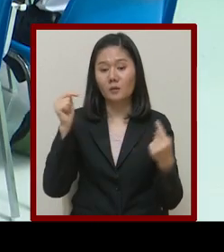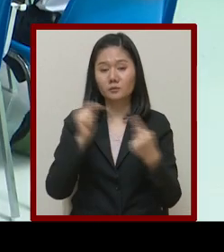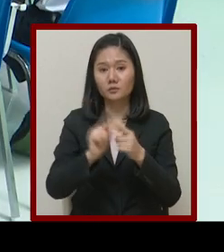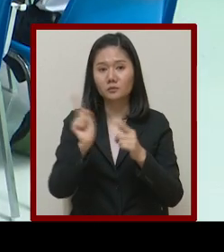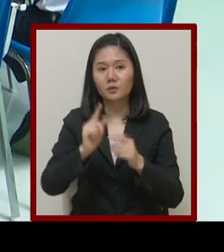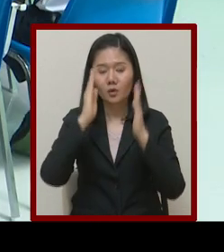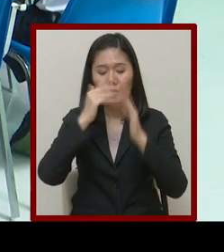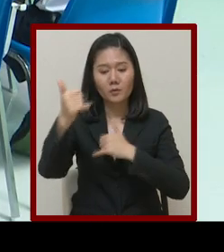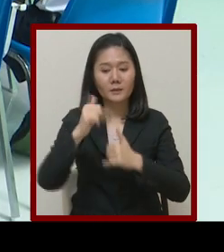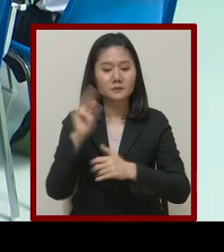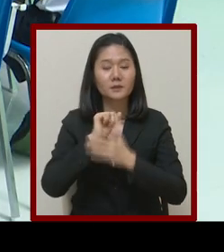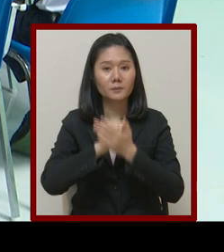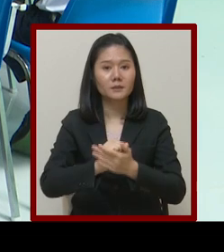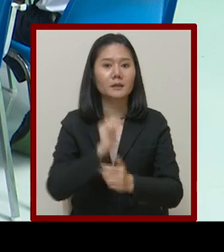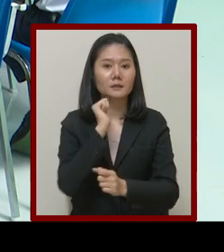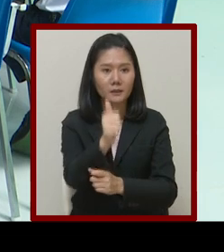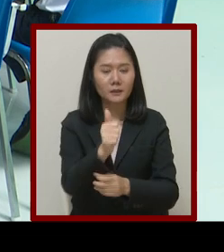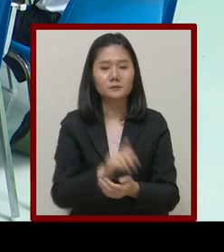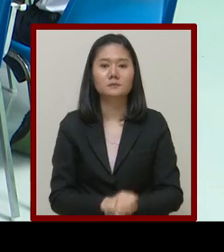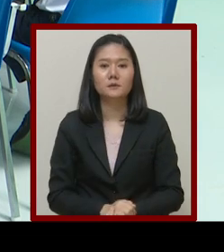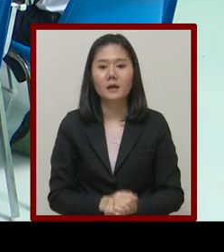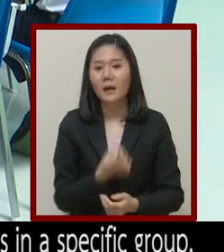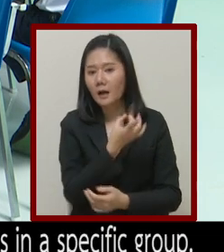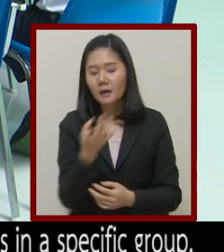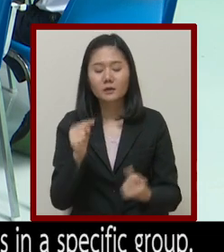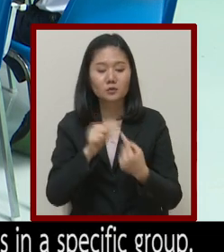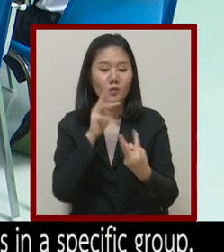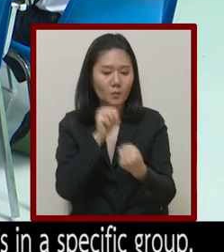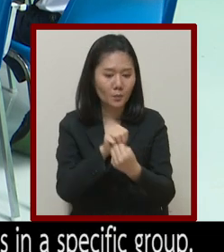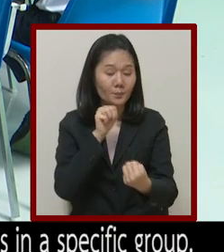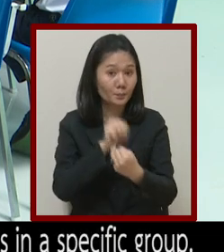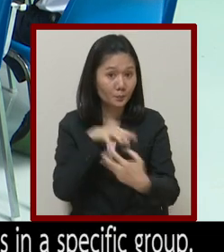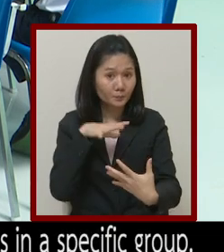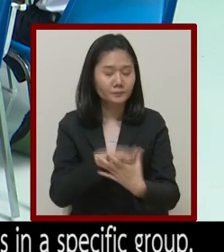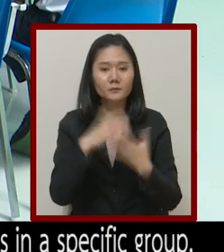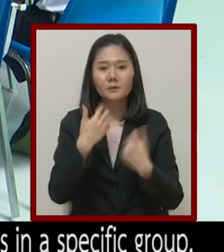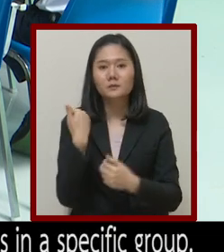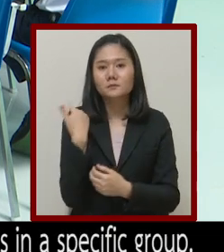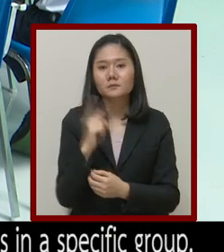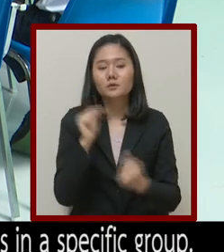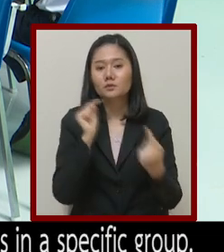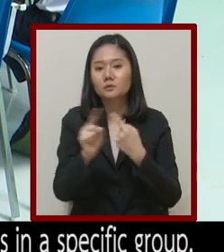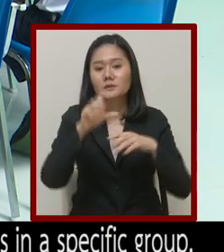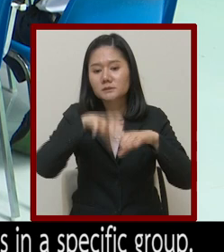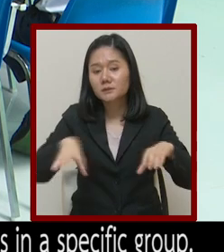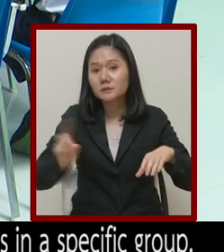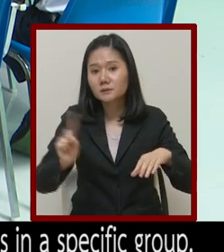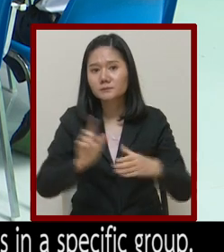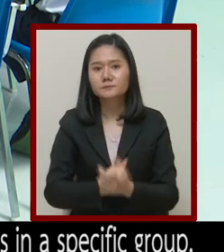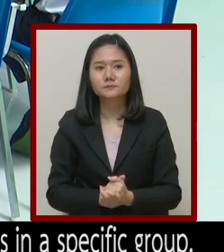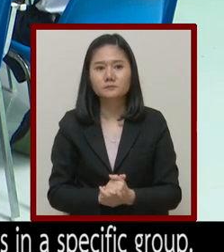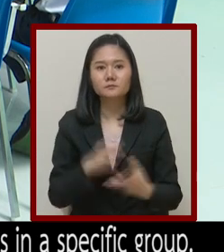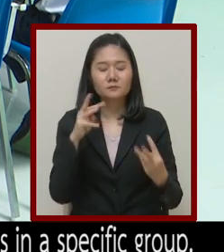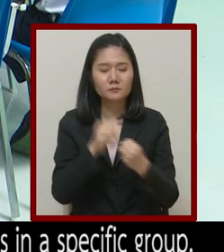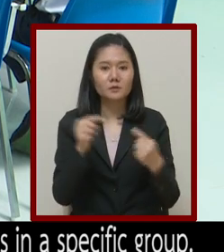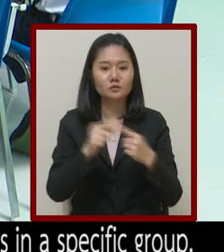ของผู้มาใช้บริการกับเราได้ว่าอะไรคือสิ่งที่เหมาะสมกับเขาแล้วตรงไหนสถานที่ไหนที่